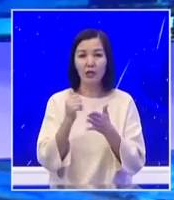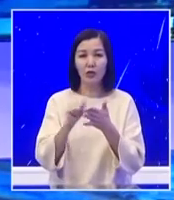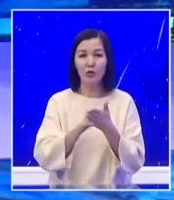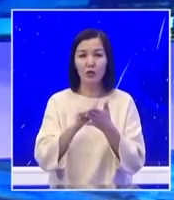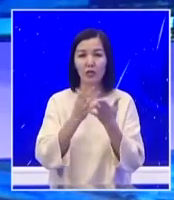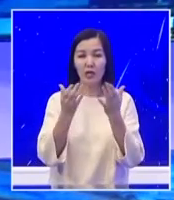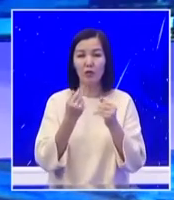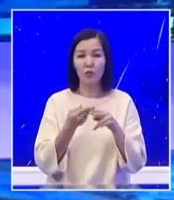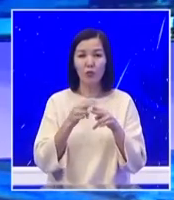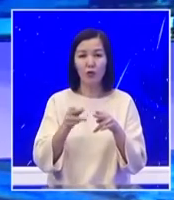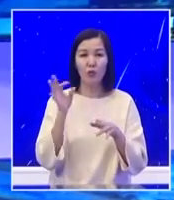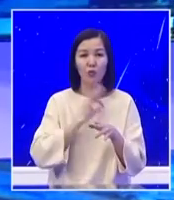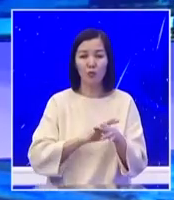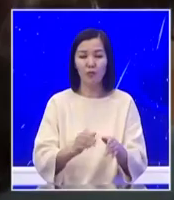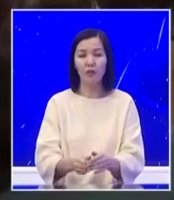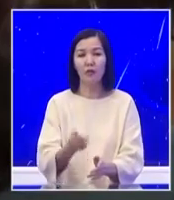қолайлы.